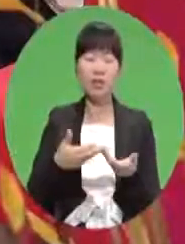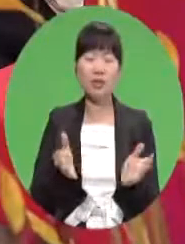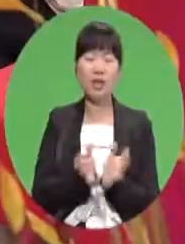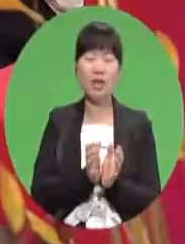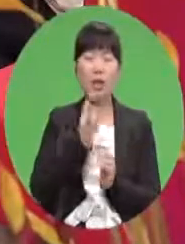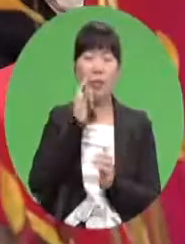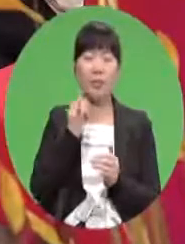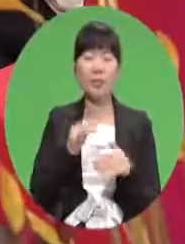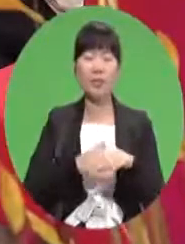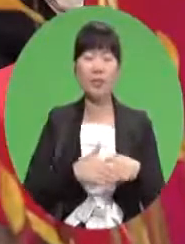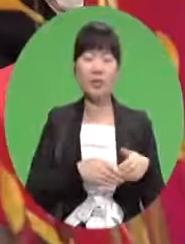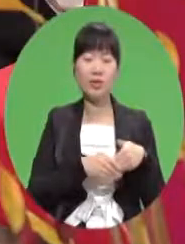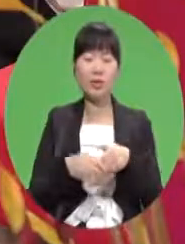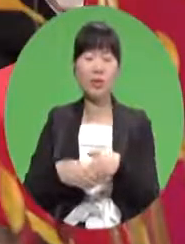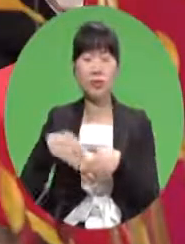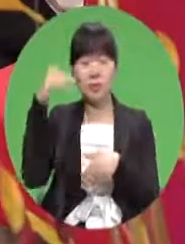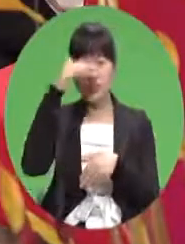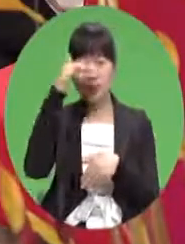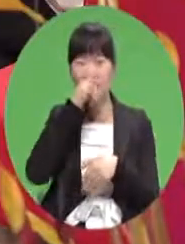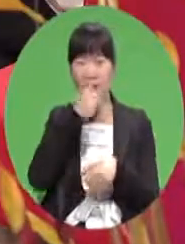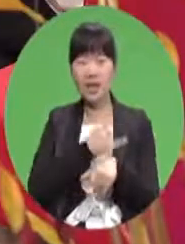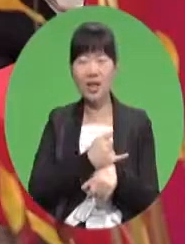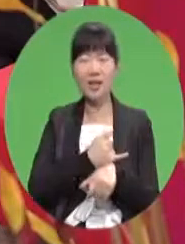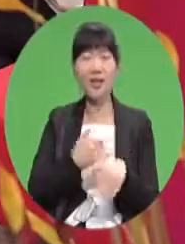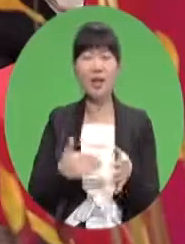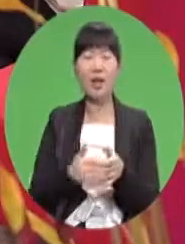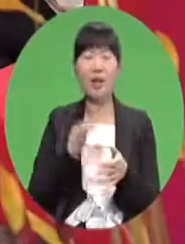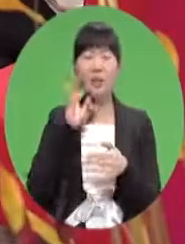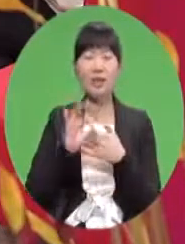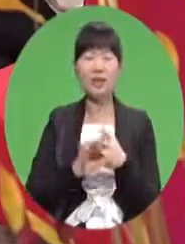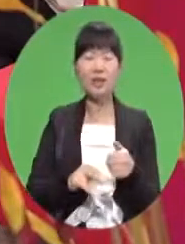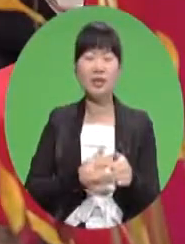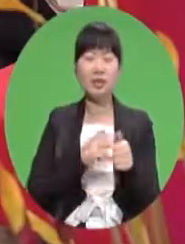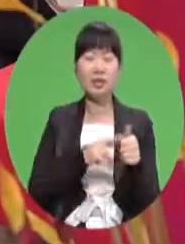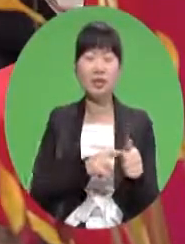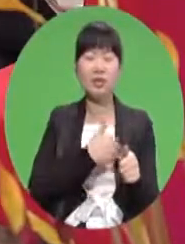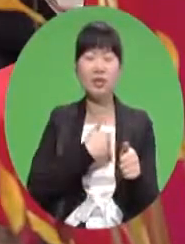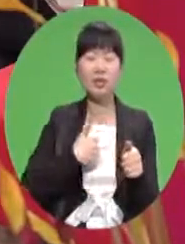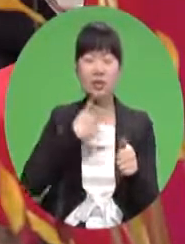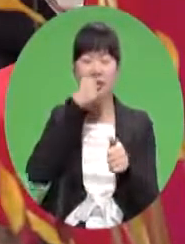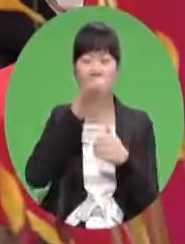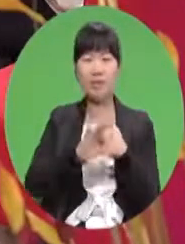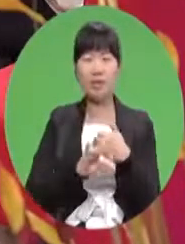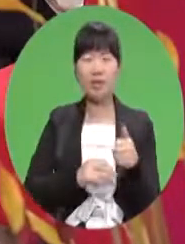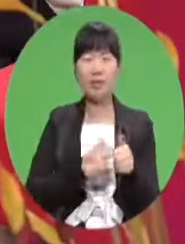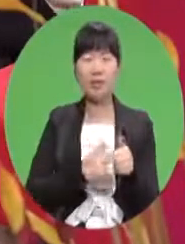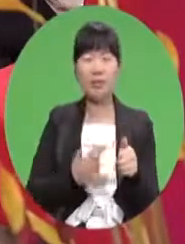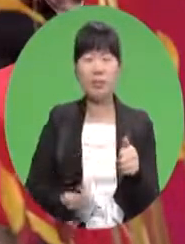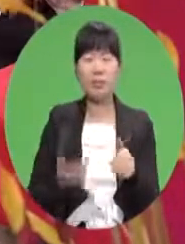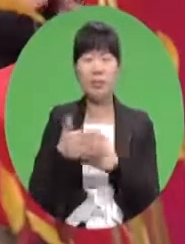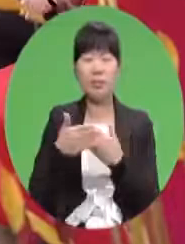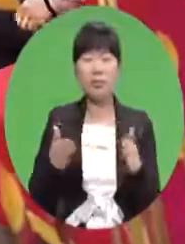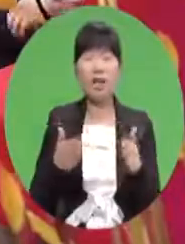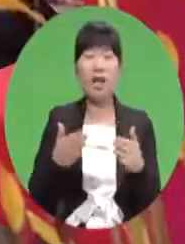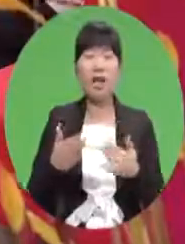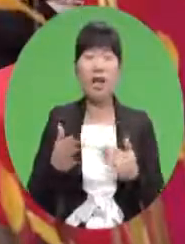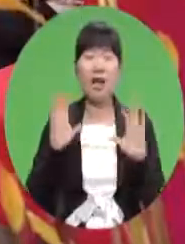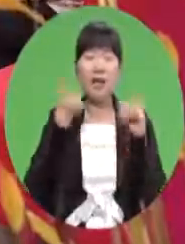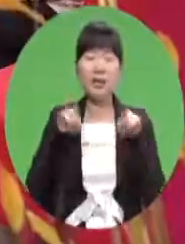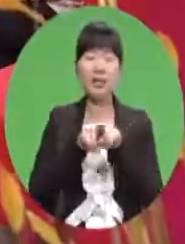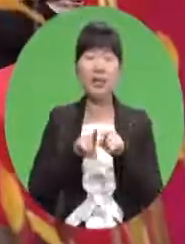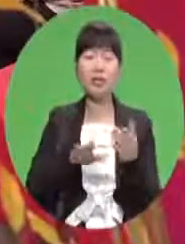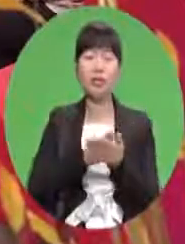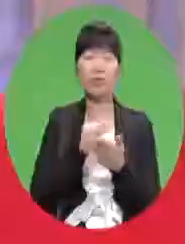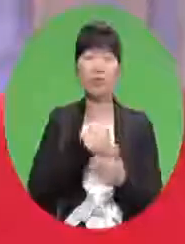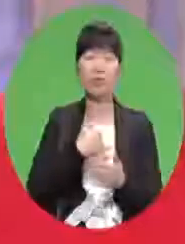엄마 손잡고 구경을 이렇게 하는 거예요. 그래서 만약에 선생님이 여력이 되신다면 선생님이 빈 교실에서 아이와 잠깐 놀아줄 수가